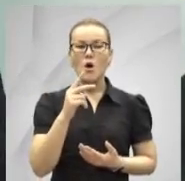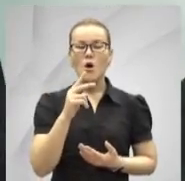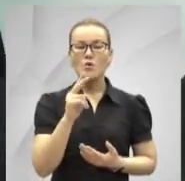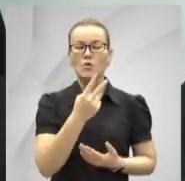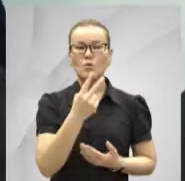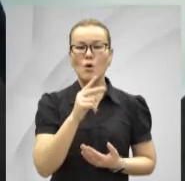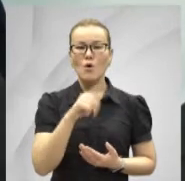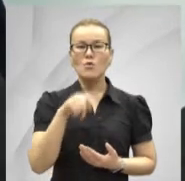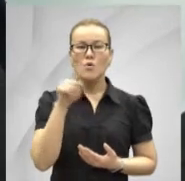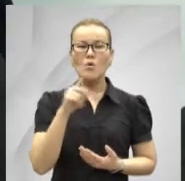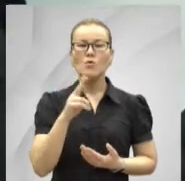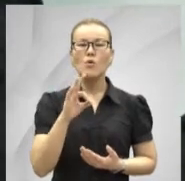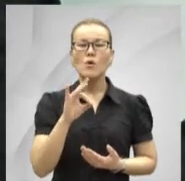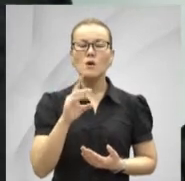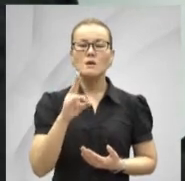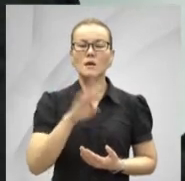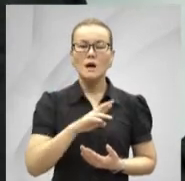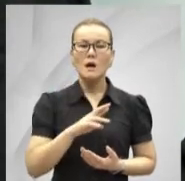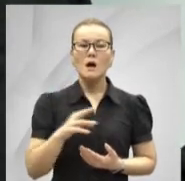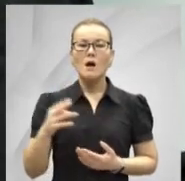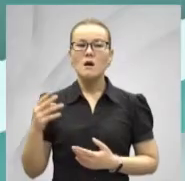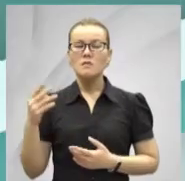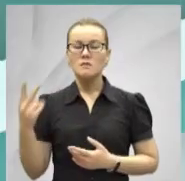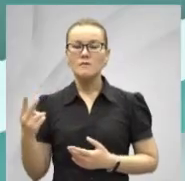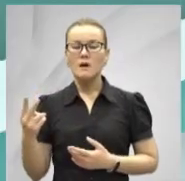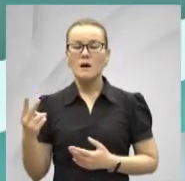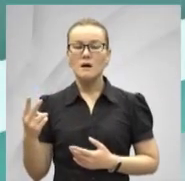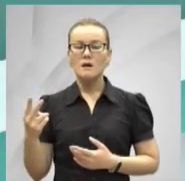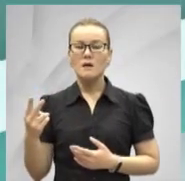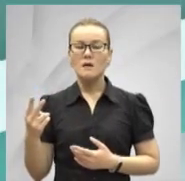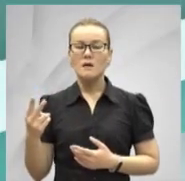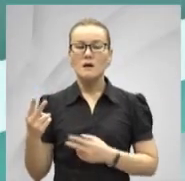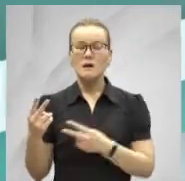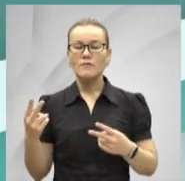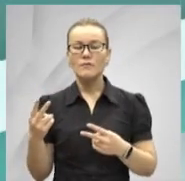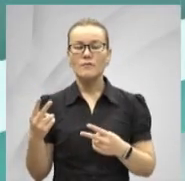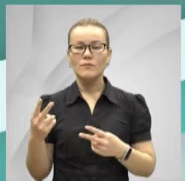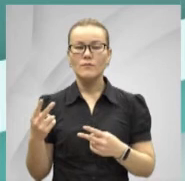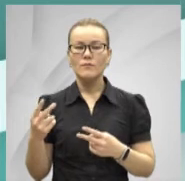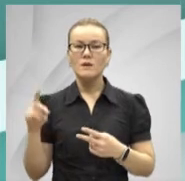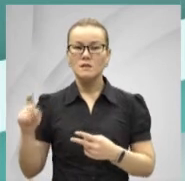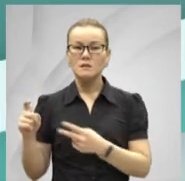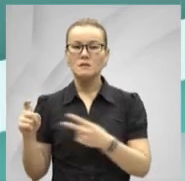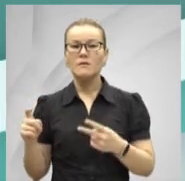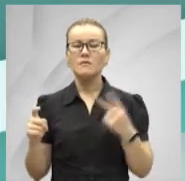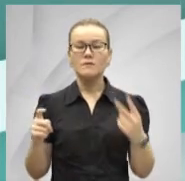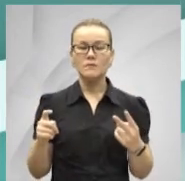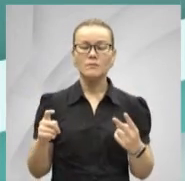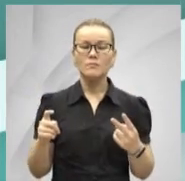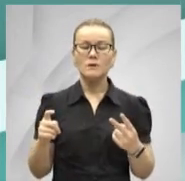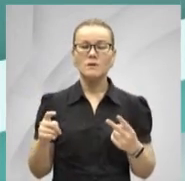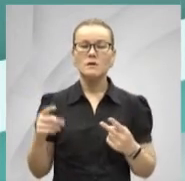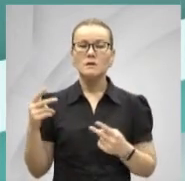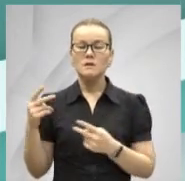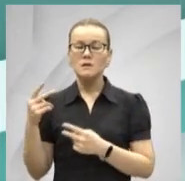Х1 равное 2 и х2 равное минус 2.